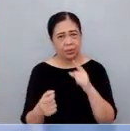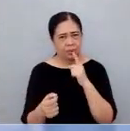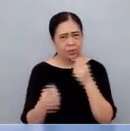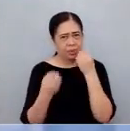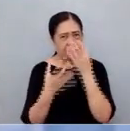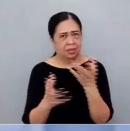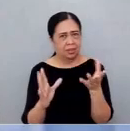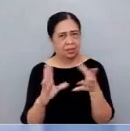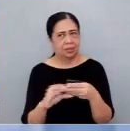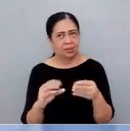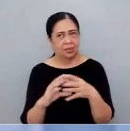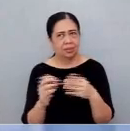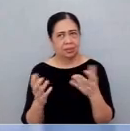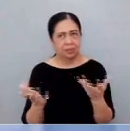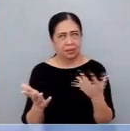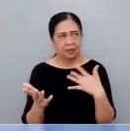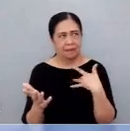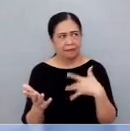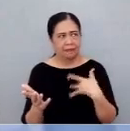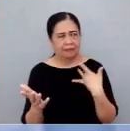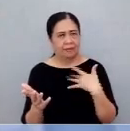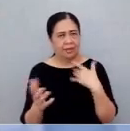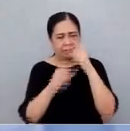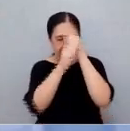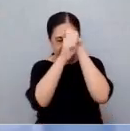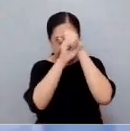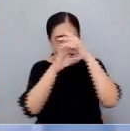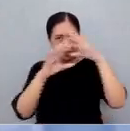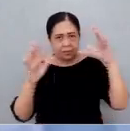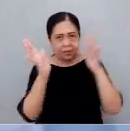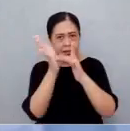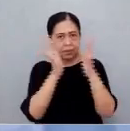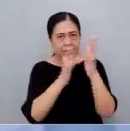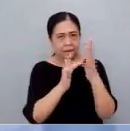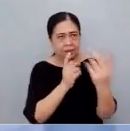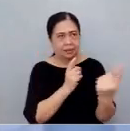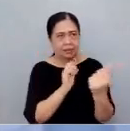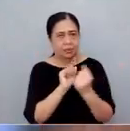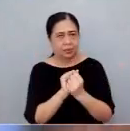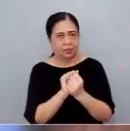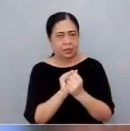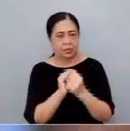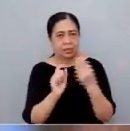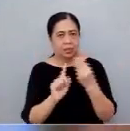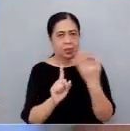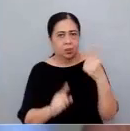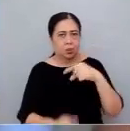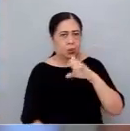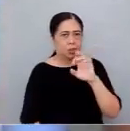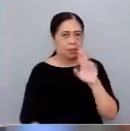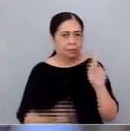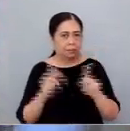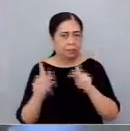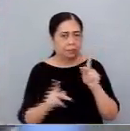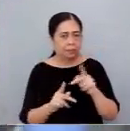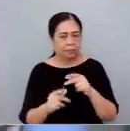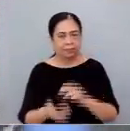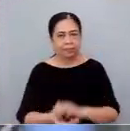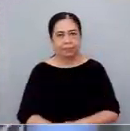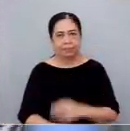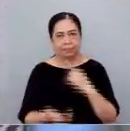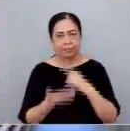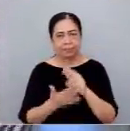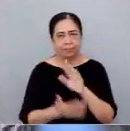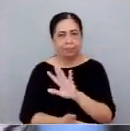story wherein I envision Jesus being one with the queer people. Nagbabalita mula sa